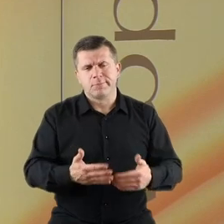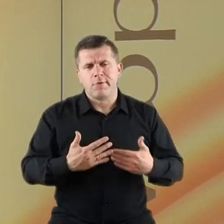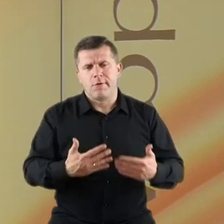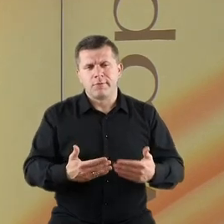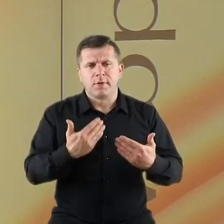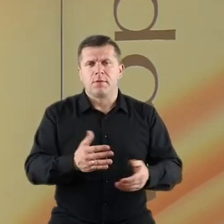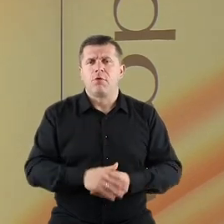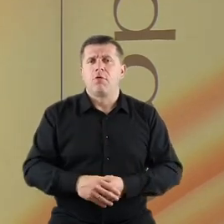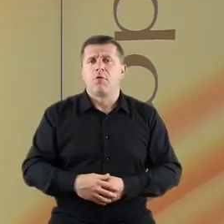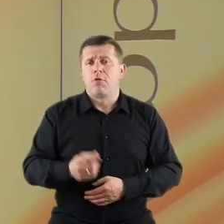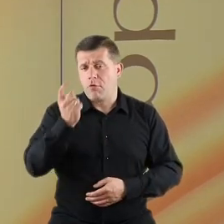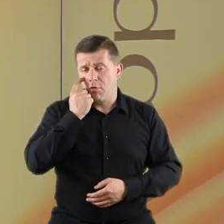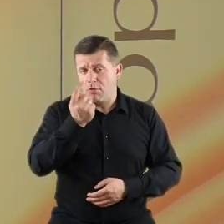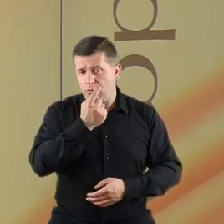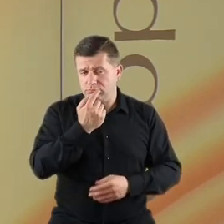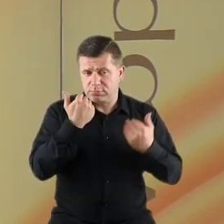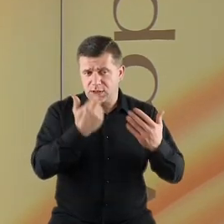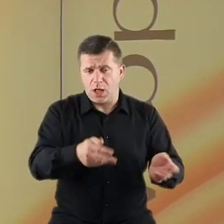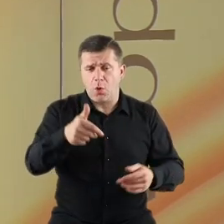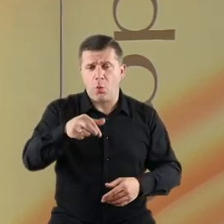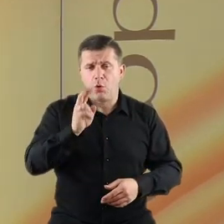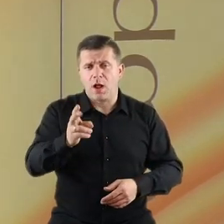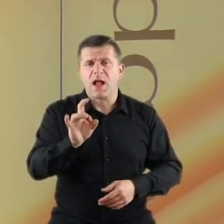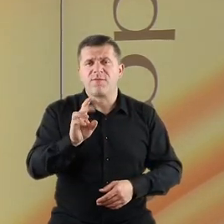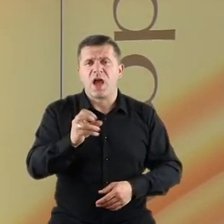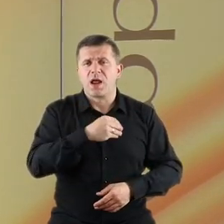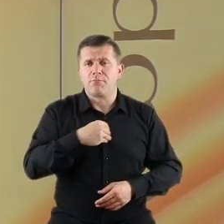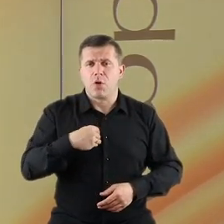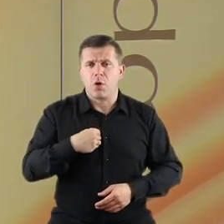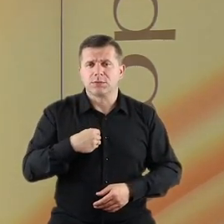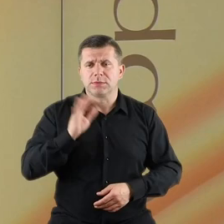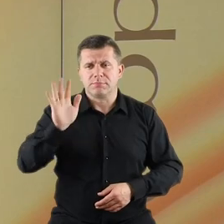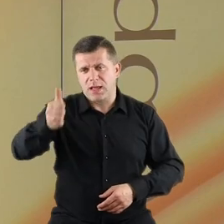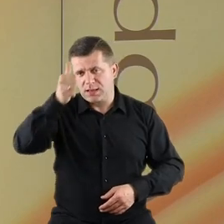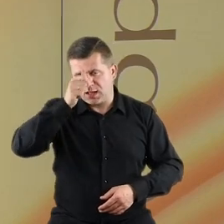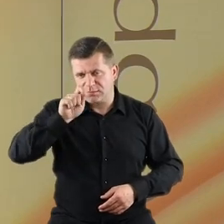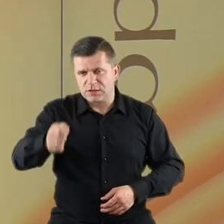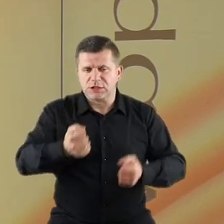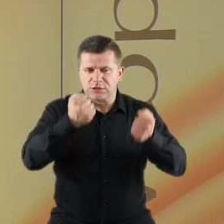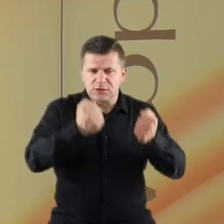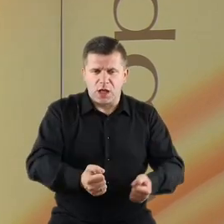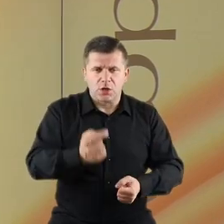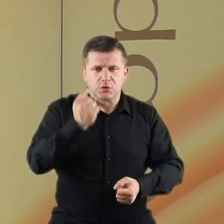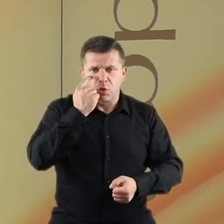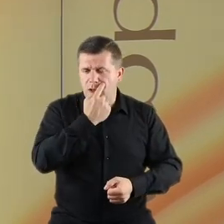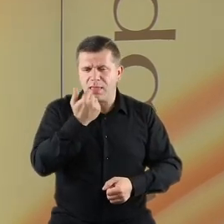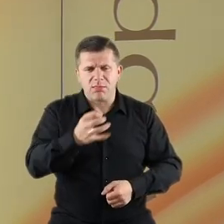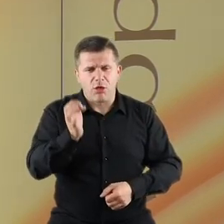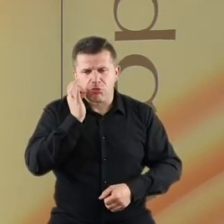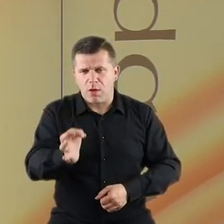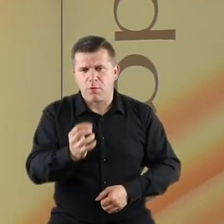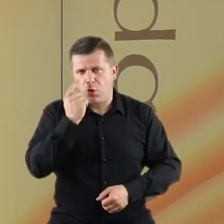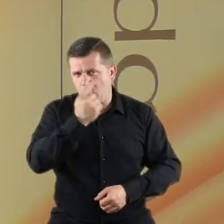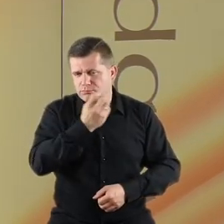oczy rzucające urok w gwarach polskich noszą następujące nazwy ciężkie okonie dobre oceny wszytkie